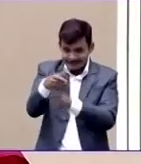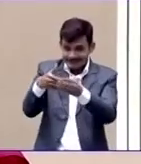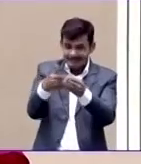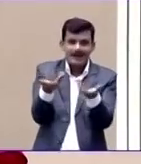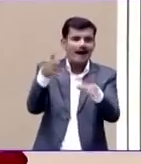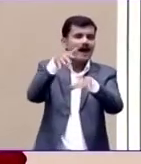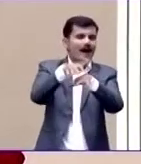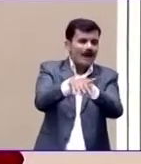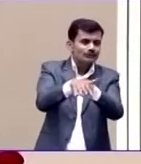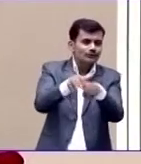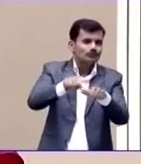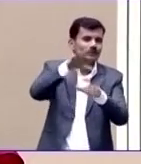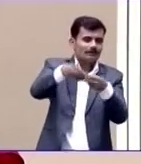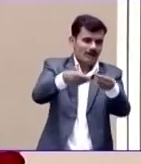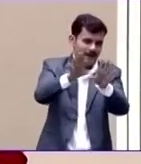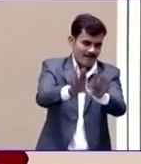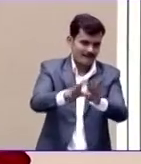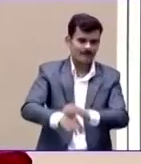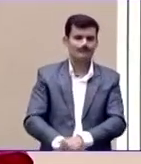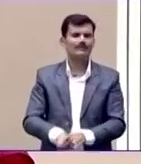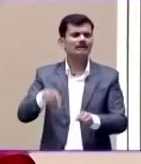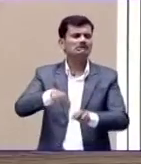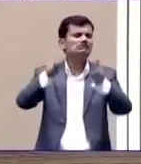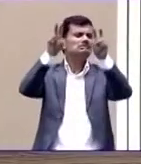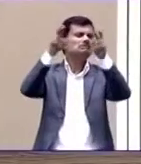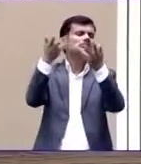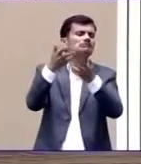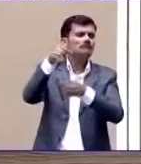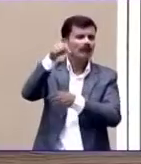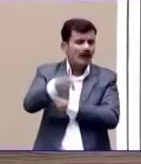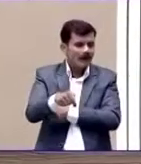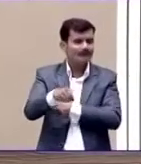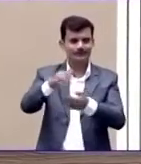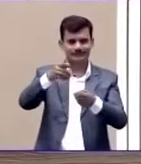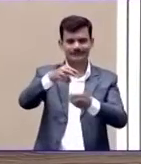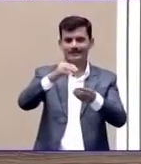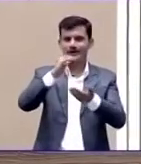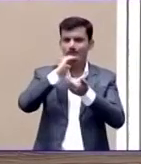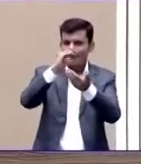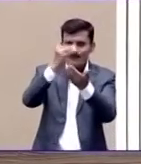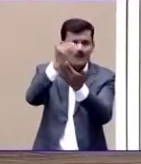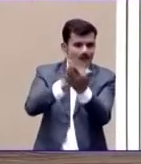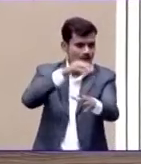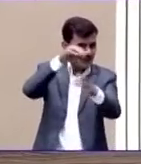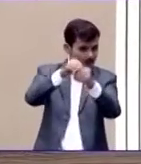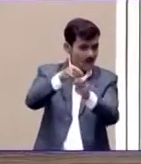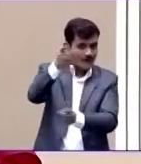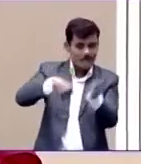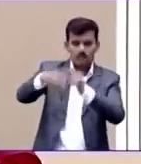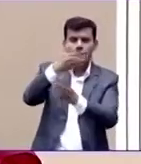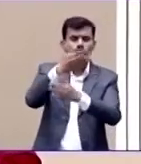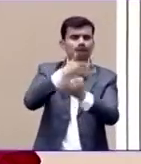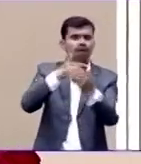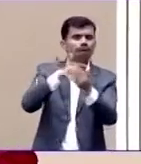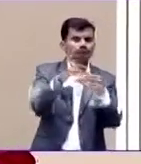एन इंक्लूसिव एंड सस्टेनेबल फ्यूचर। इस विषय के अनुरूप आज के पुरस्कार समारोह में दिव्यांगजन में